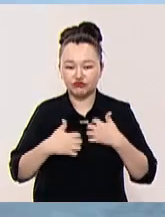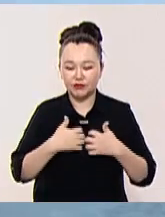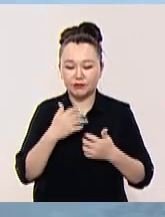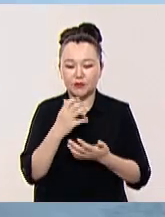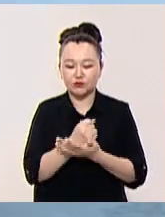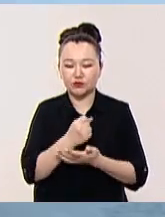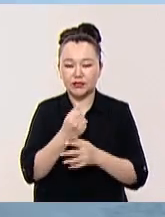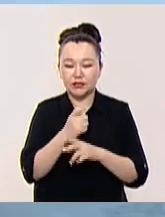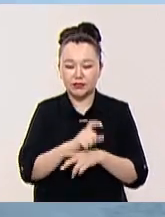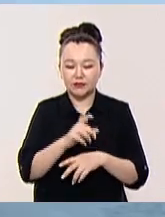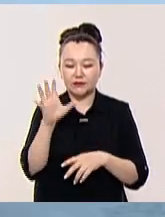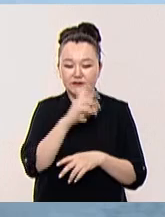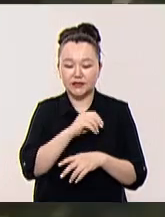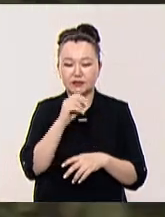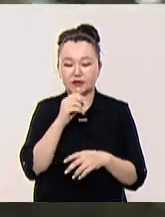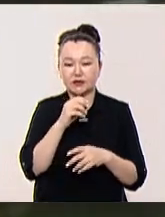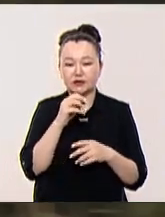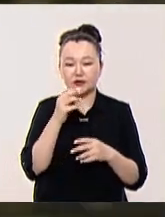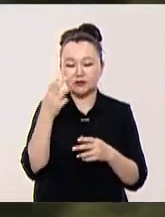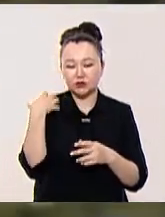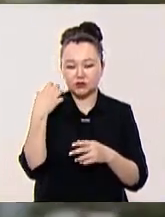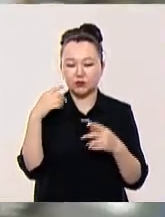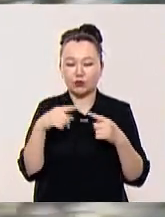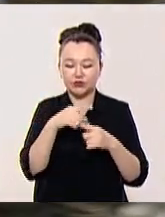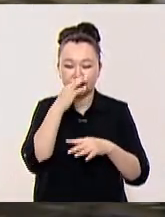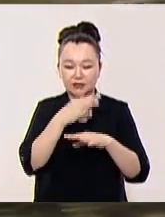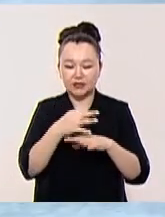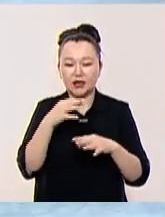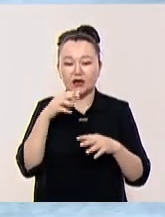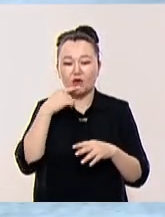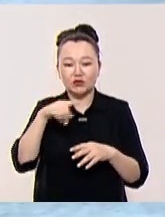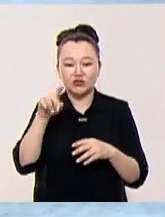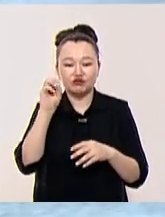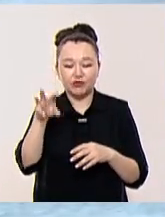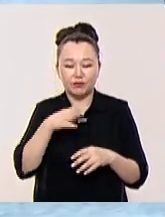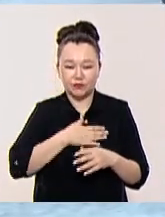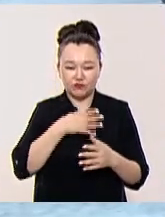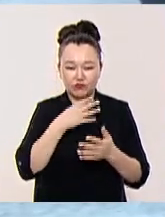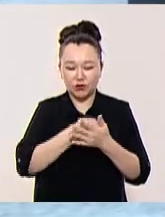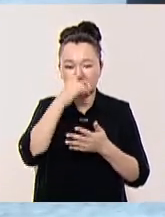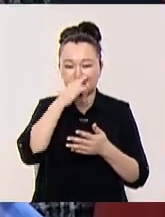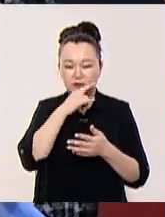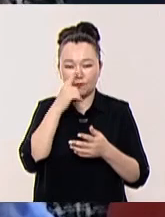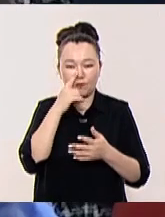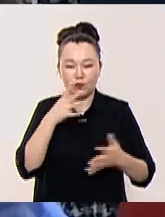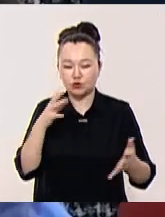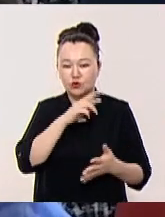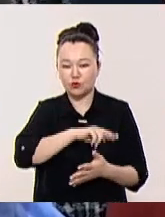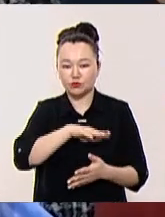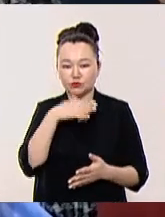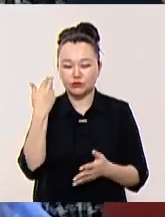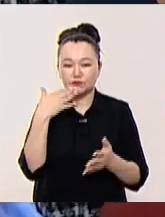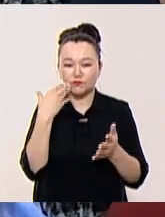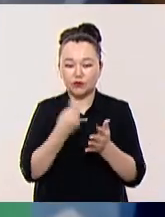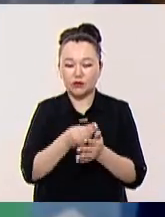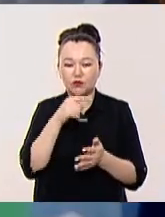Мұны шенеуніктер де жоққа шығармайды. Бірақ ресейліктер түгілі өз азаматтарымыздың дені жұмыссыз жүр. Бүгін министрлер ресми